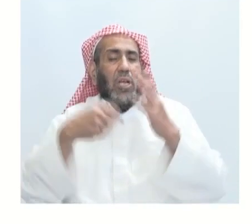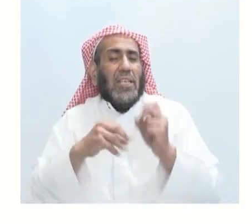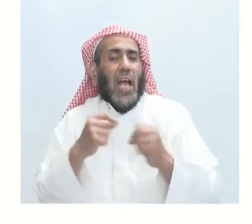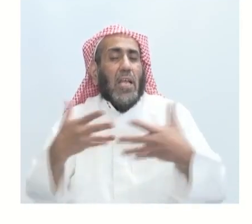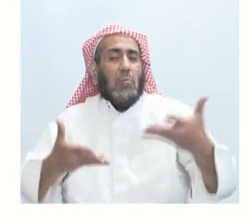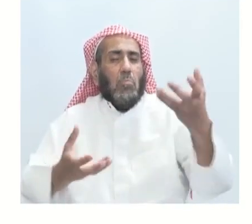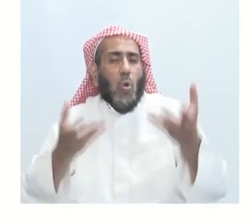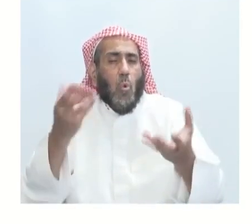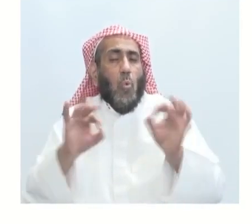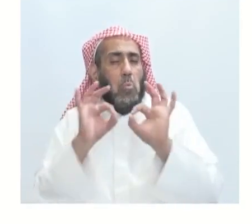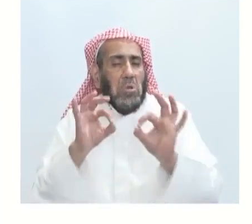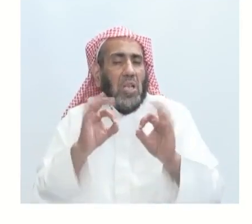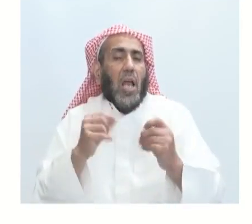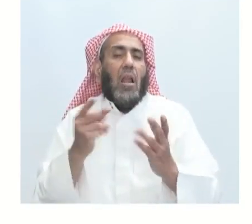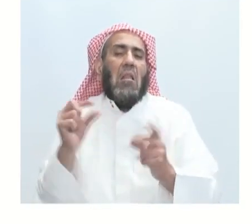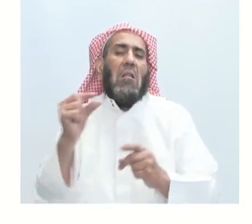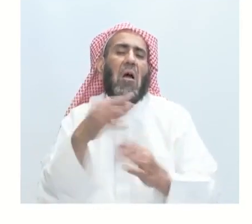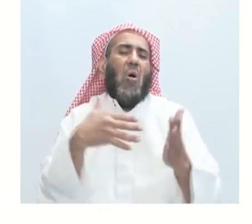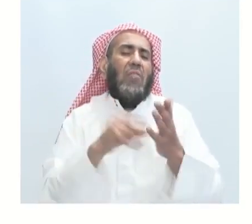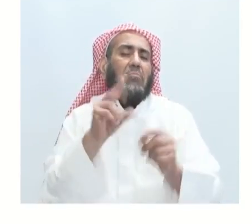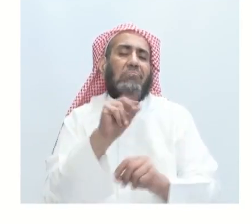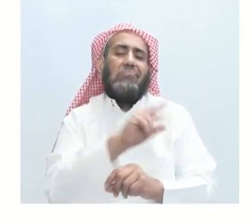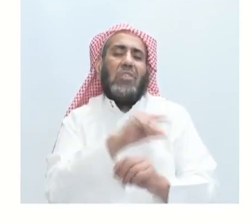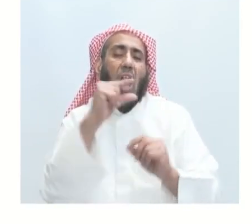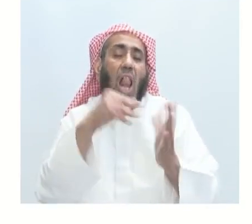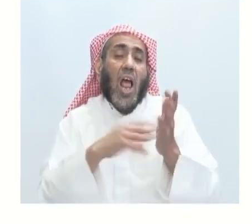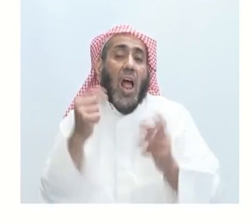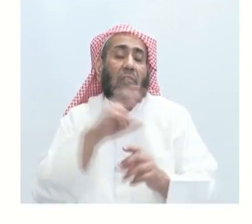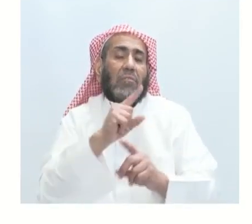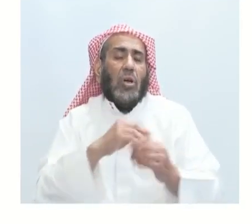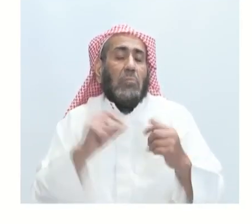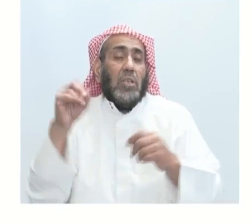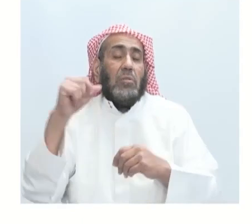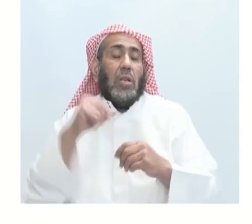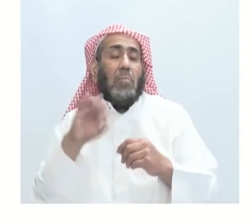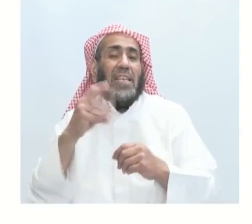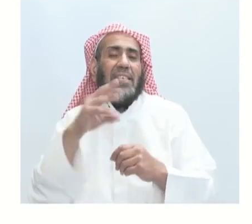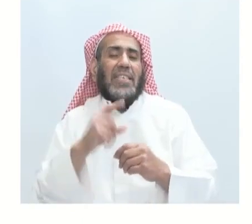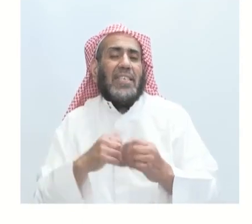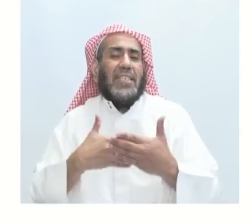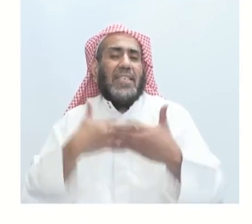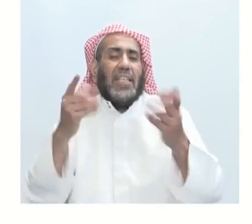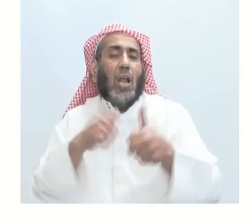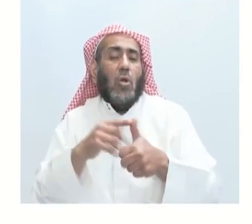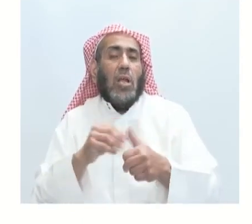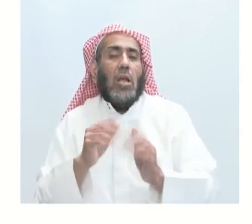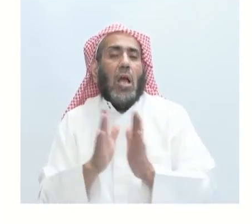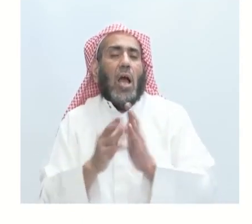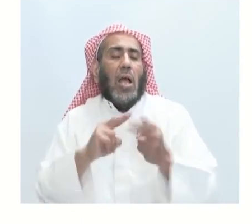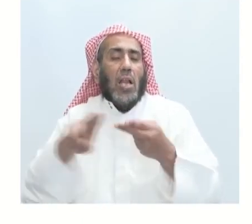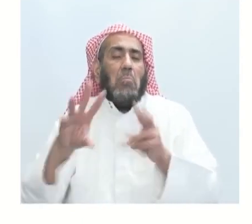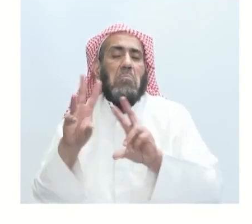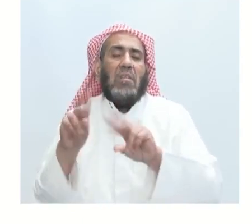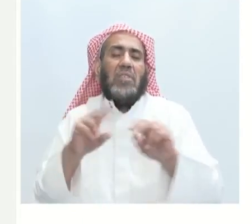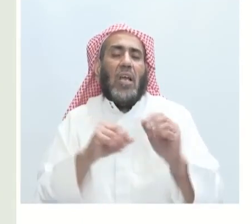بالوزن ولكنه لا يتقيد القوافي لكل بيت قافيه وقدم العقاد الديوان الاول للمازني الذي صدر على طريقتهم